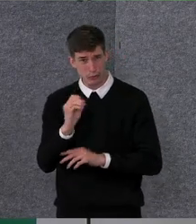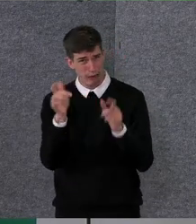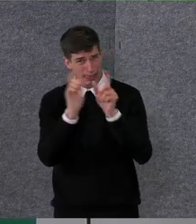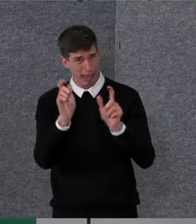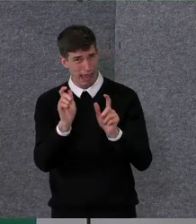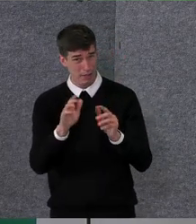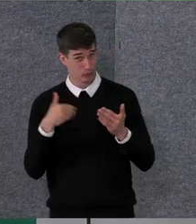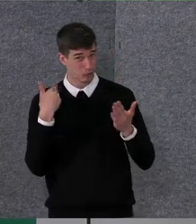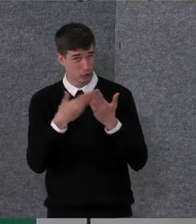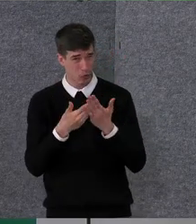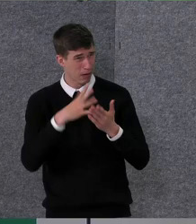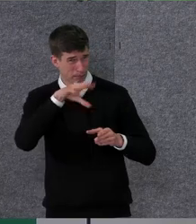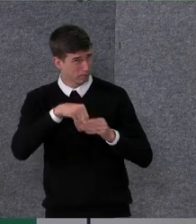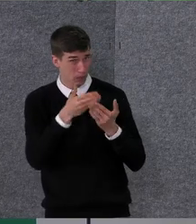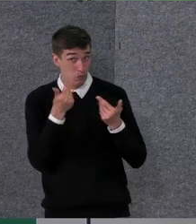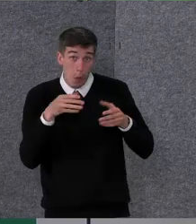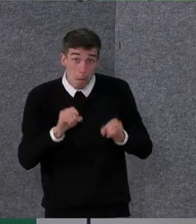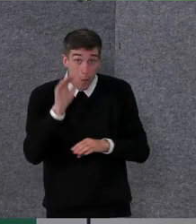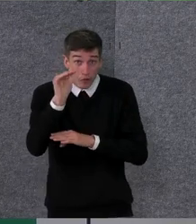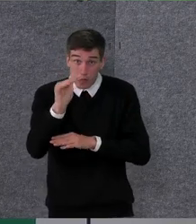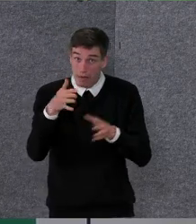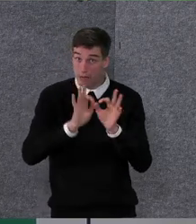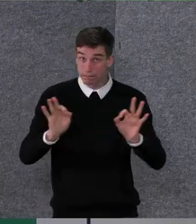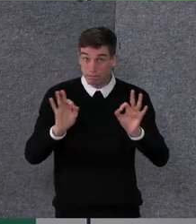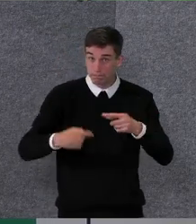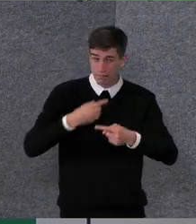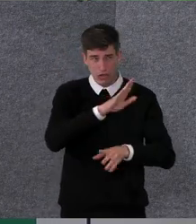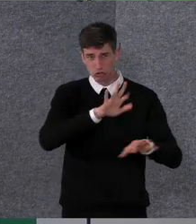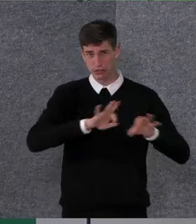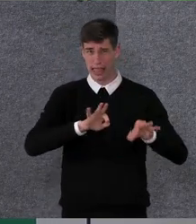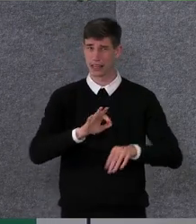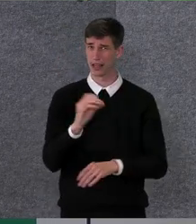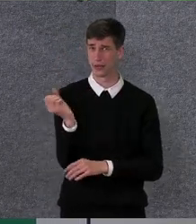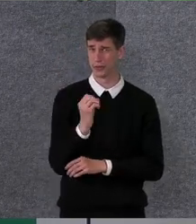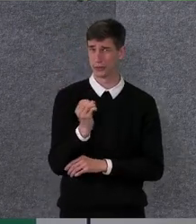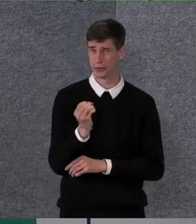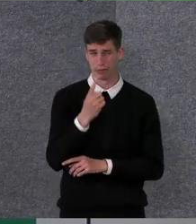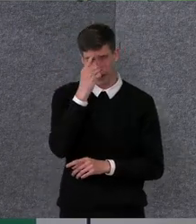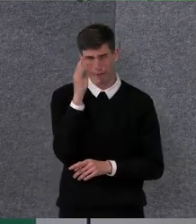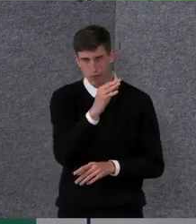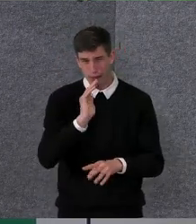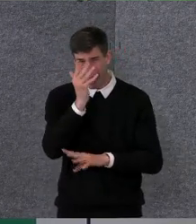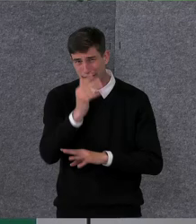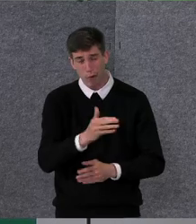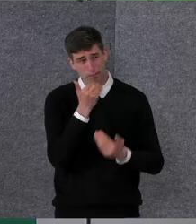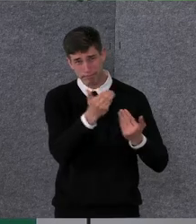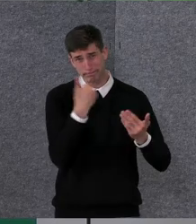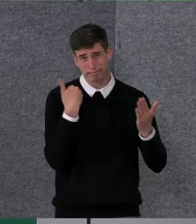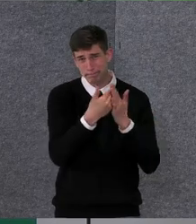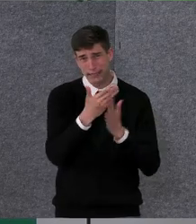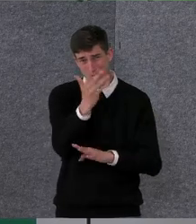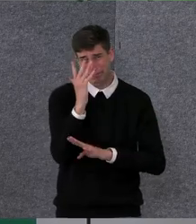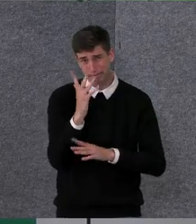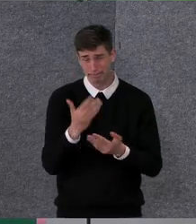gehörten bisher nicht dazu. Aber ich bewundere diese Strategie und sie wird sicherlich erfolgreich sein. Vielen Dank auch für deinen grandiosen